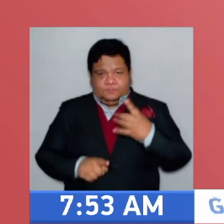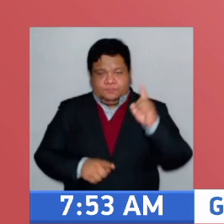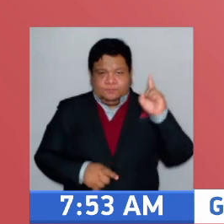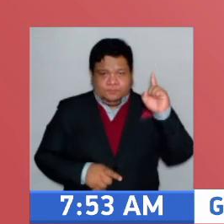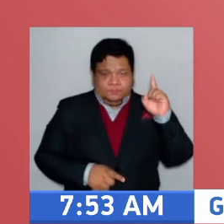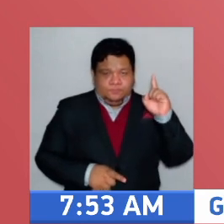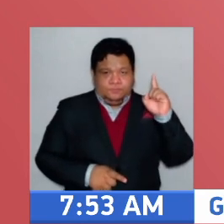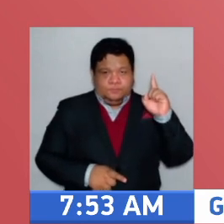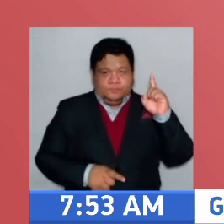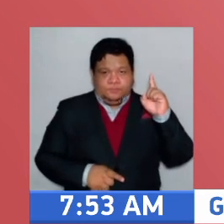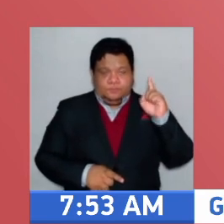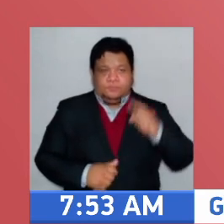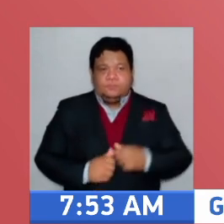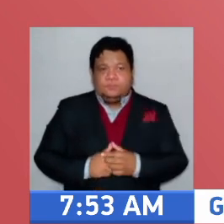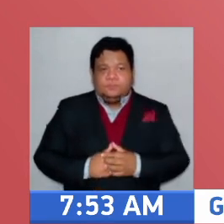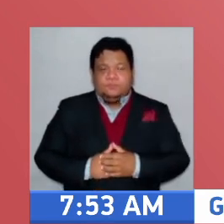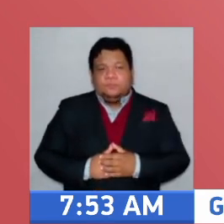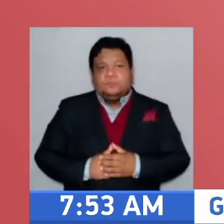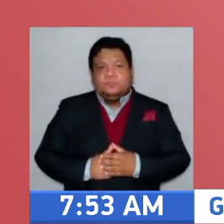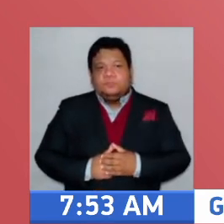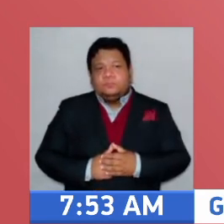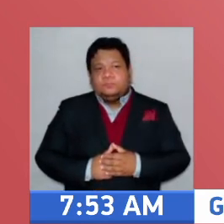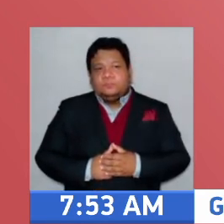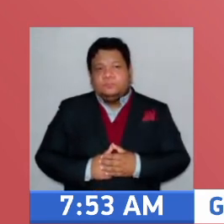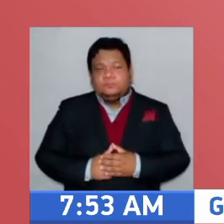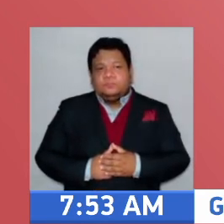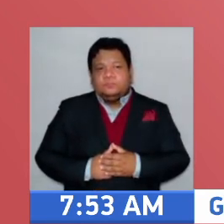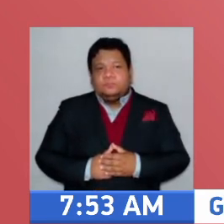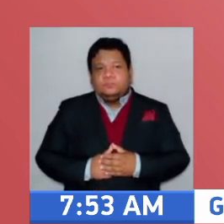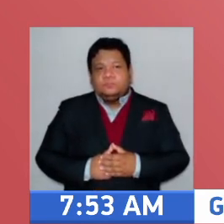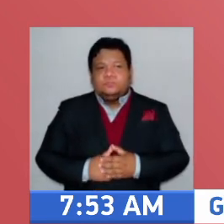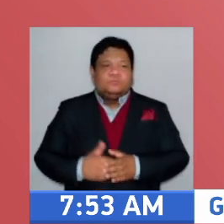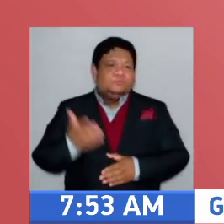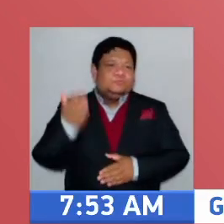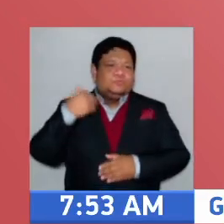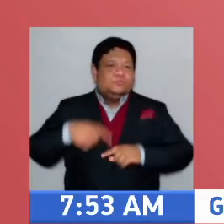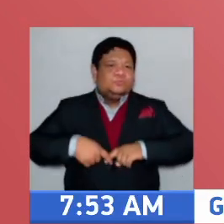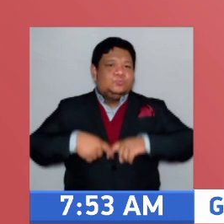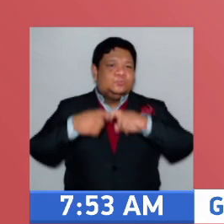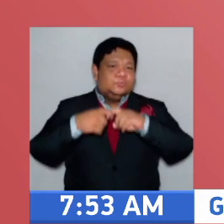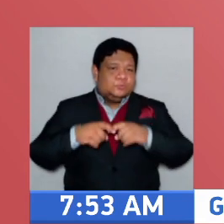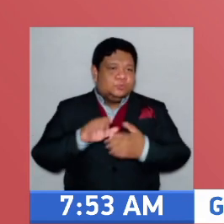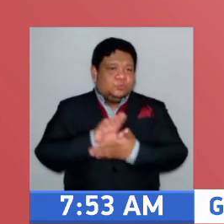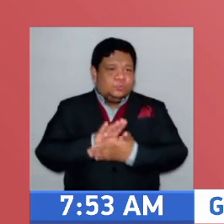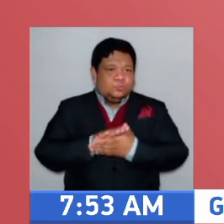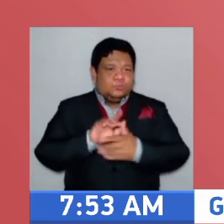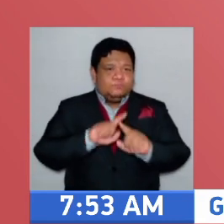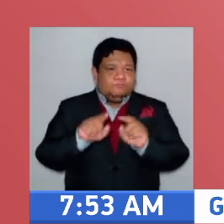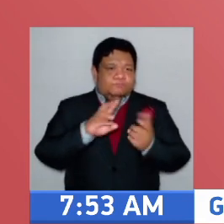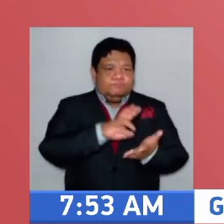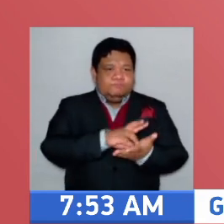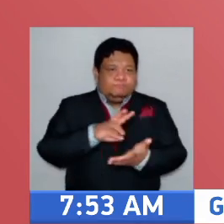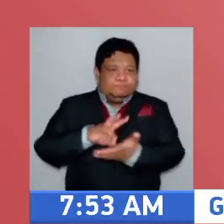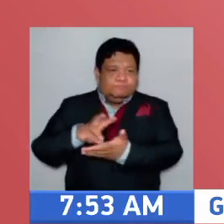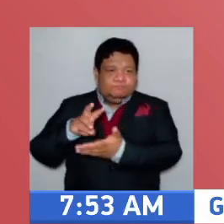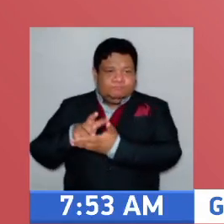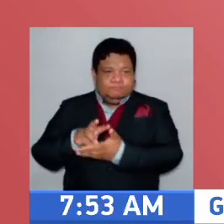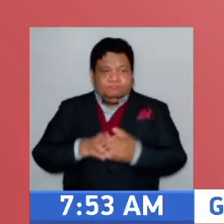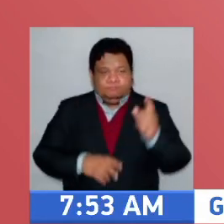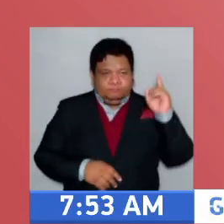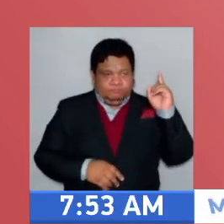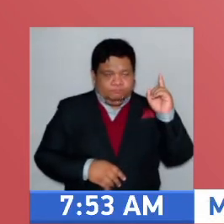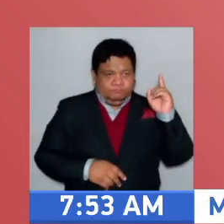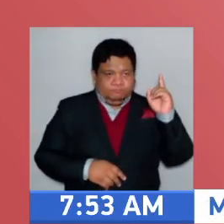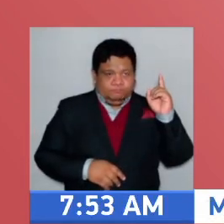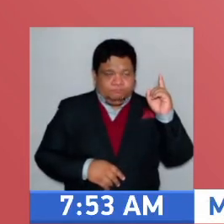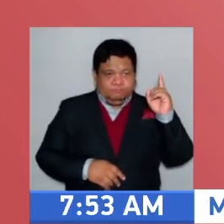Abra. Nauna nang nagsuspende ng klase sa lahat ng antas sa mga bayan ng Pandan, Patnongon at Caluya sa Antique. Mula preschool hanggang